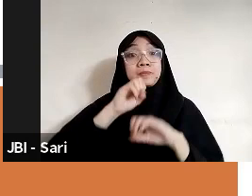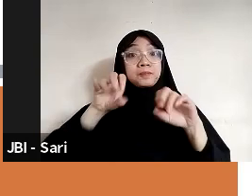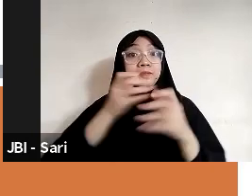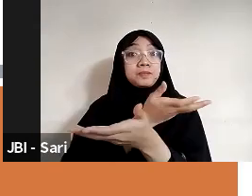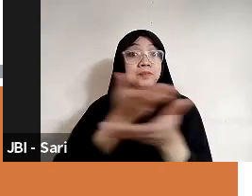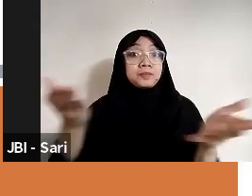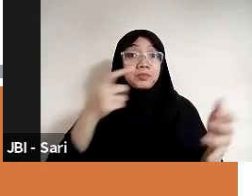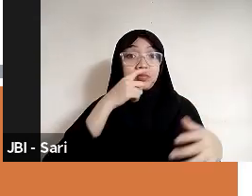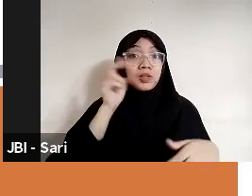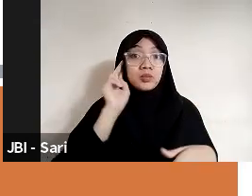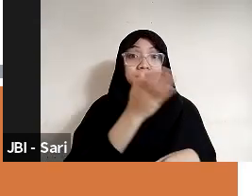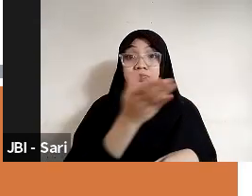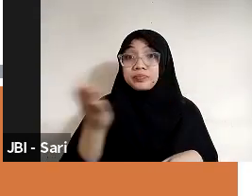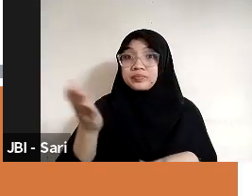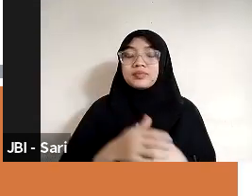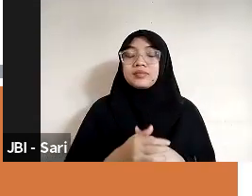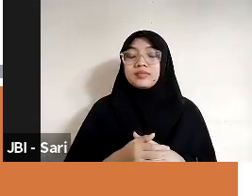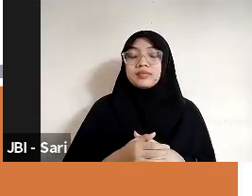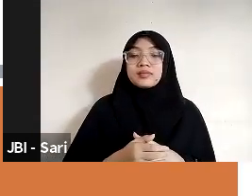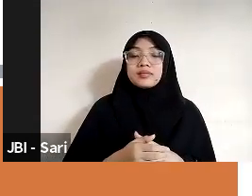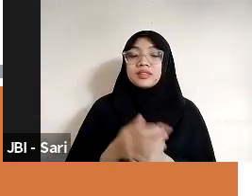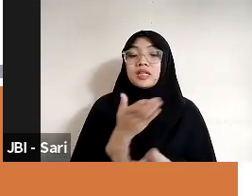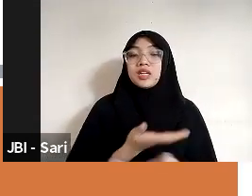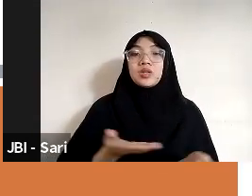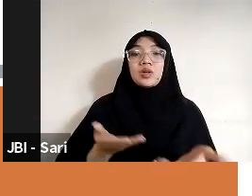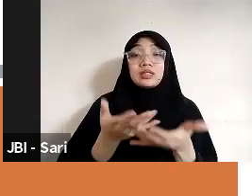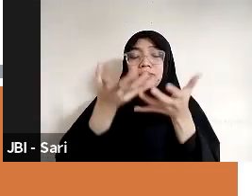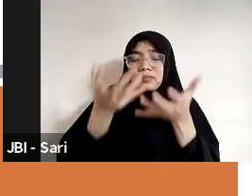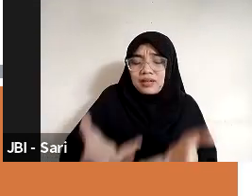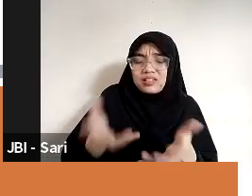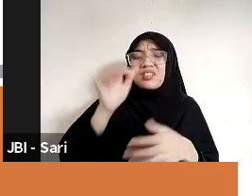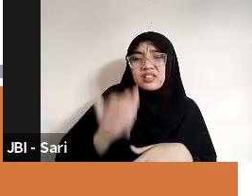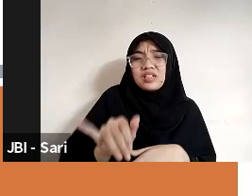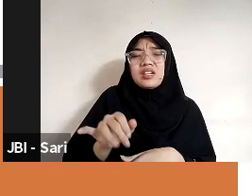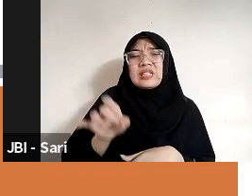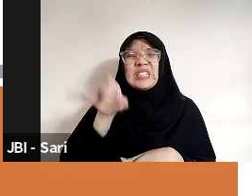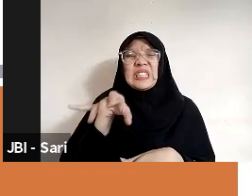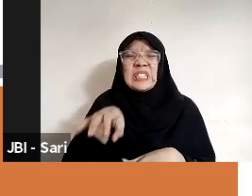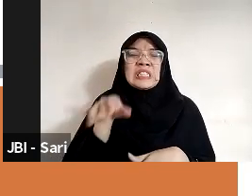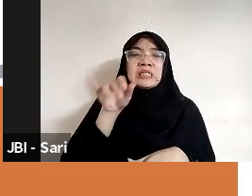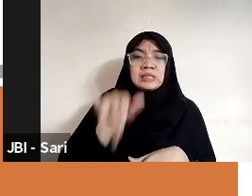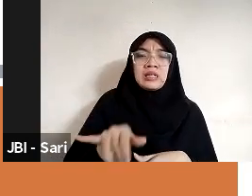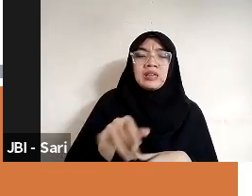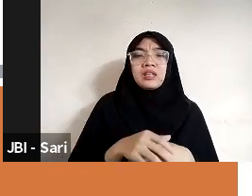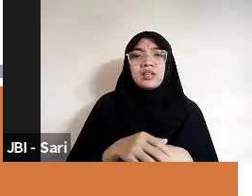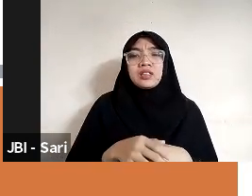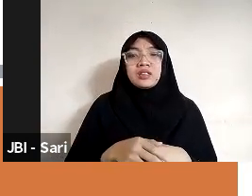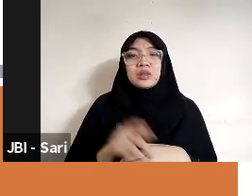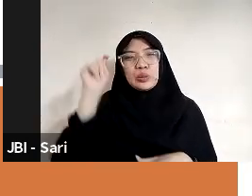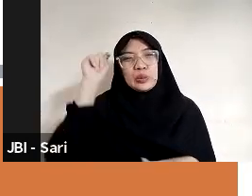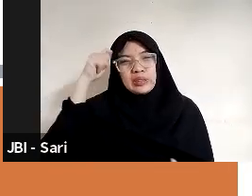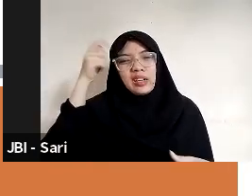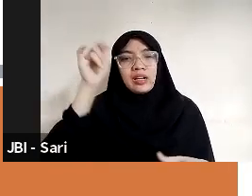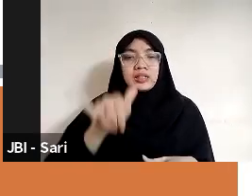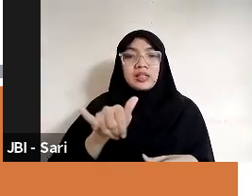Ibu bahwa ya situasi berat, situasi kritikal, tidak mudah. Semuanya tidak